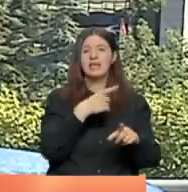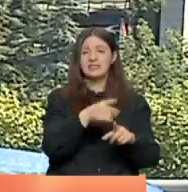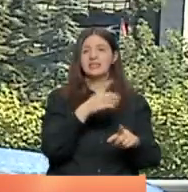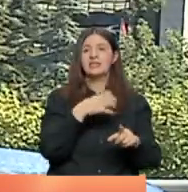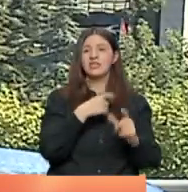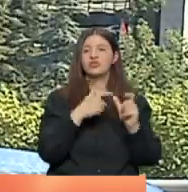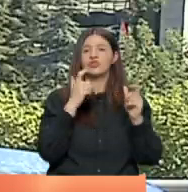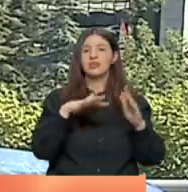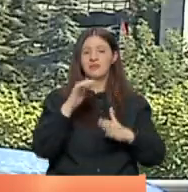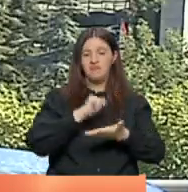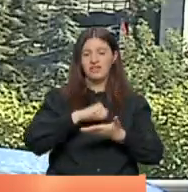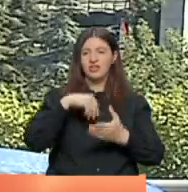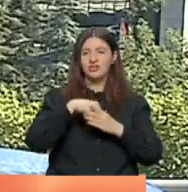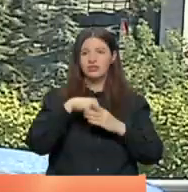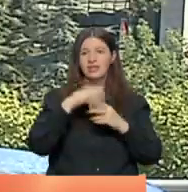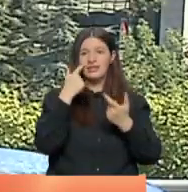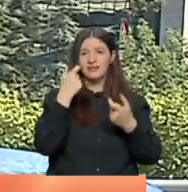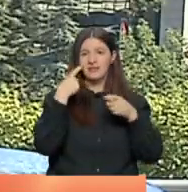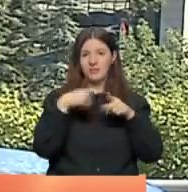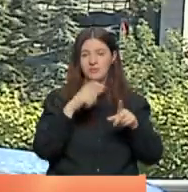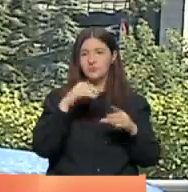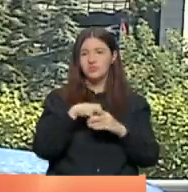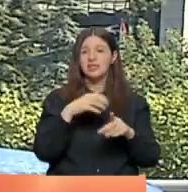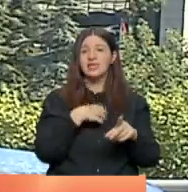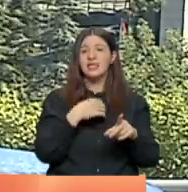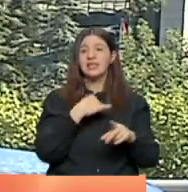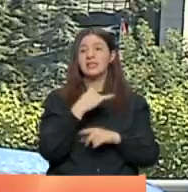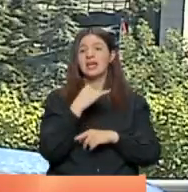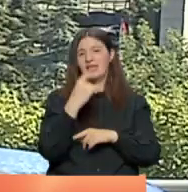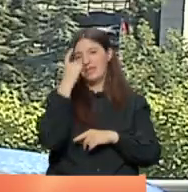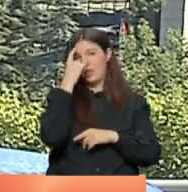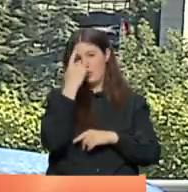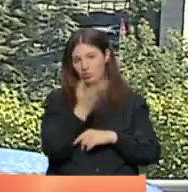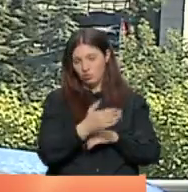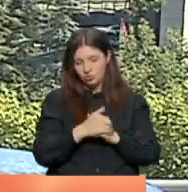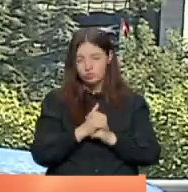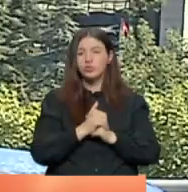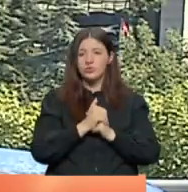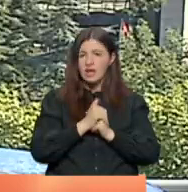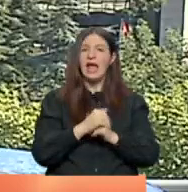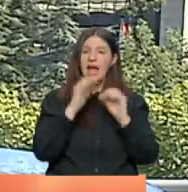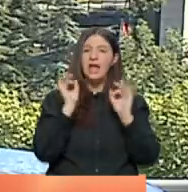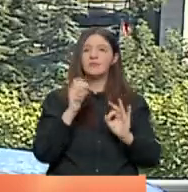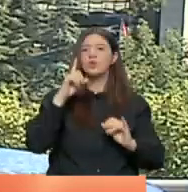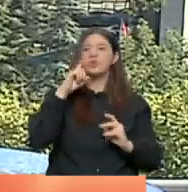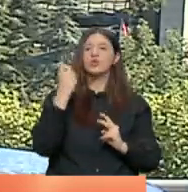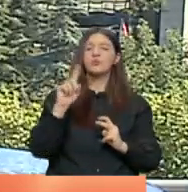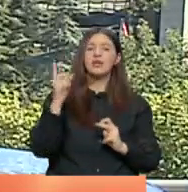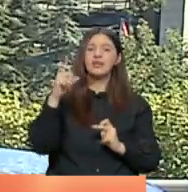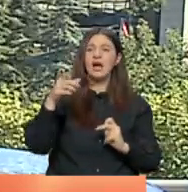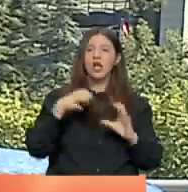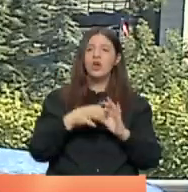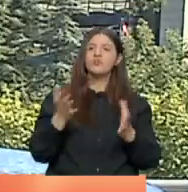kendi sosyal medyamızda dikkatle takip ettiğimiz için kendisini yakından tanıyoruz. Ve sürekli hükümetle